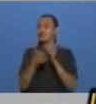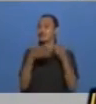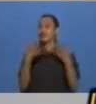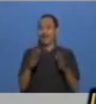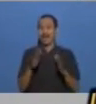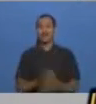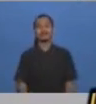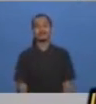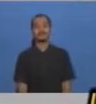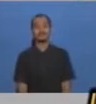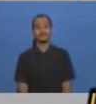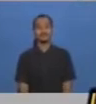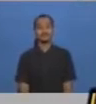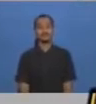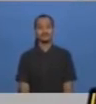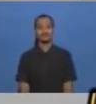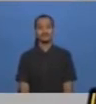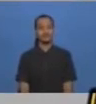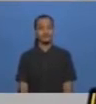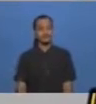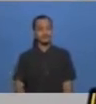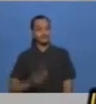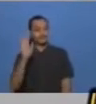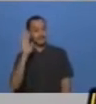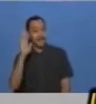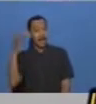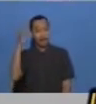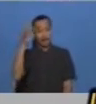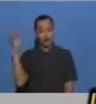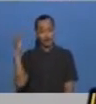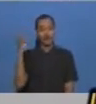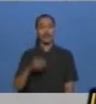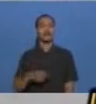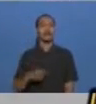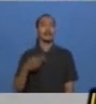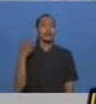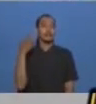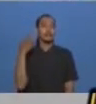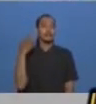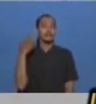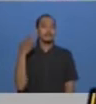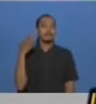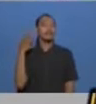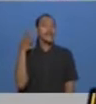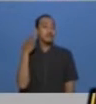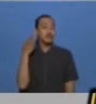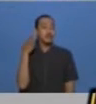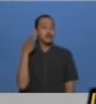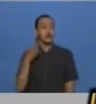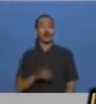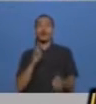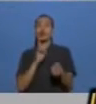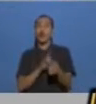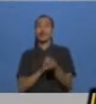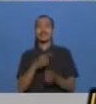saja saya akan mengucapkan selamat sore terlebih dahulu oleh Ibu Dr. Gigi Pembayun Setianingstuti,